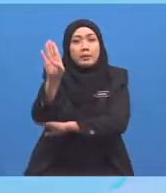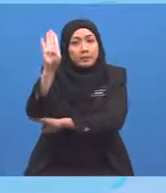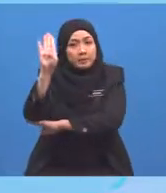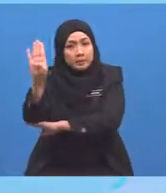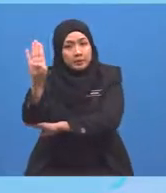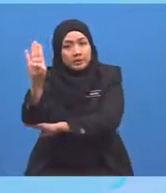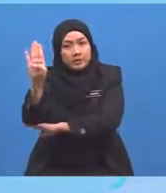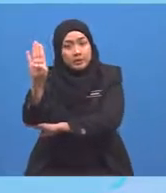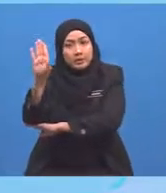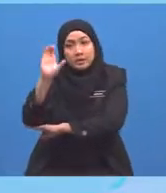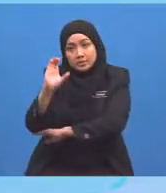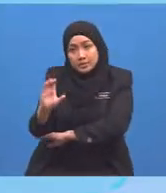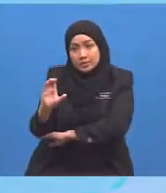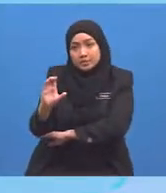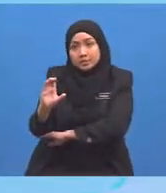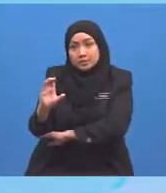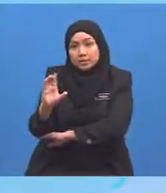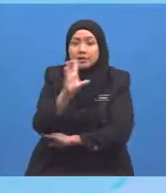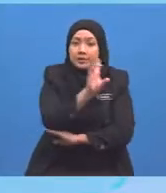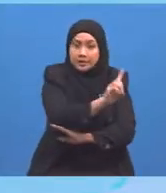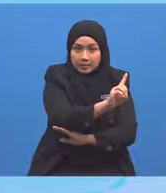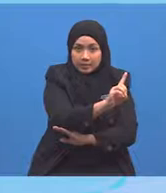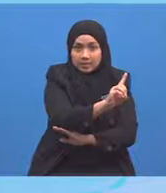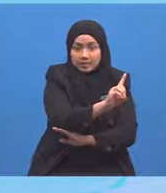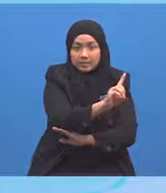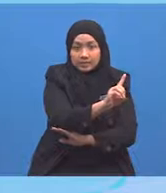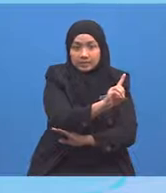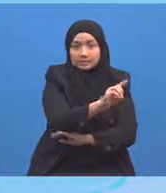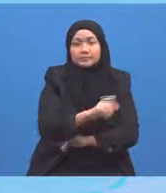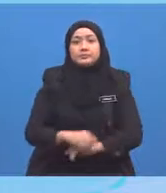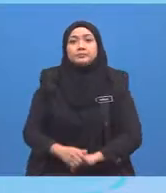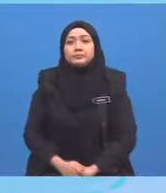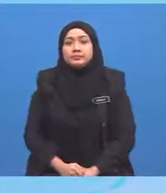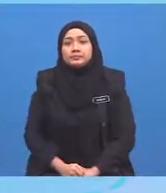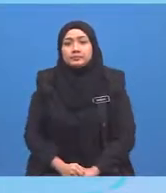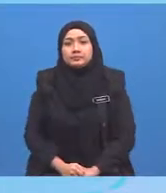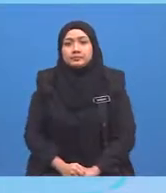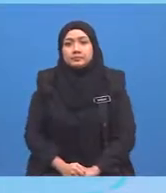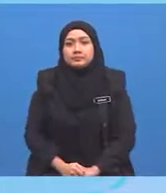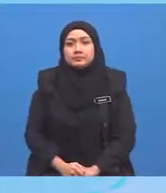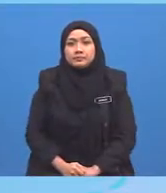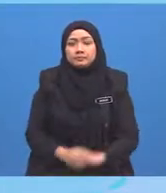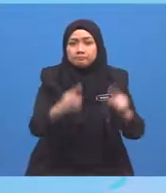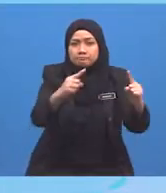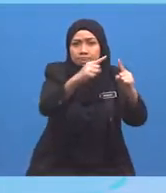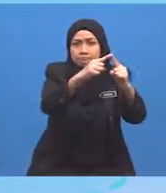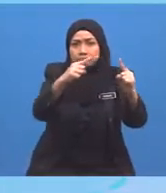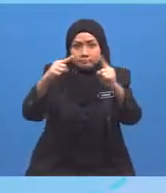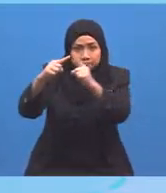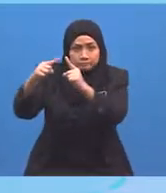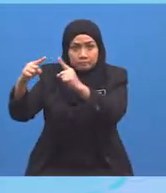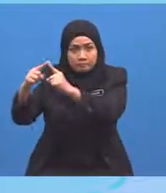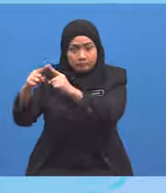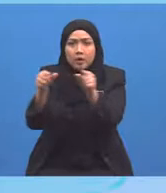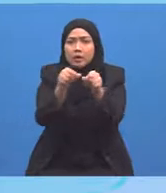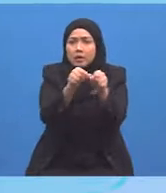A, B, C dan T. Pepenjuru